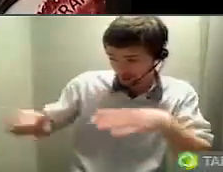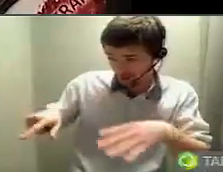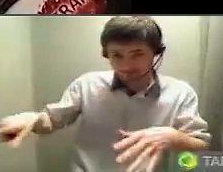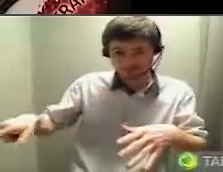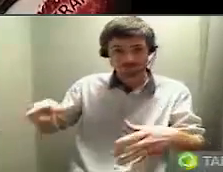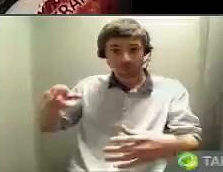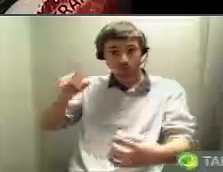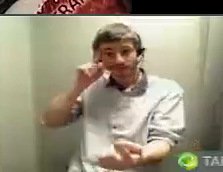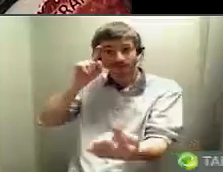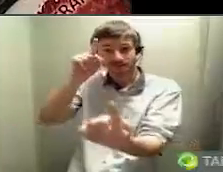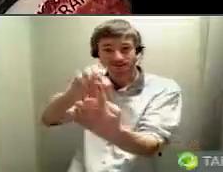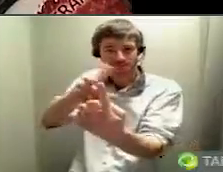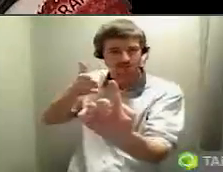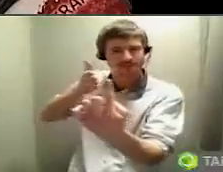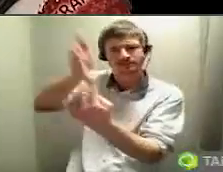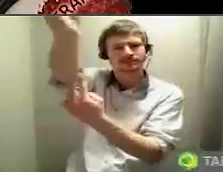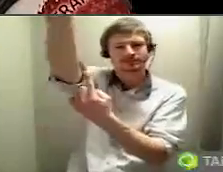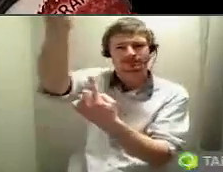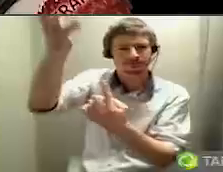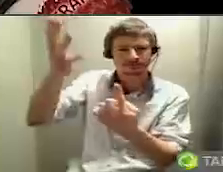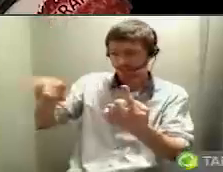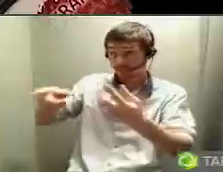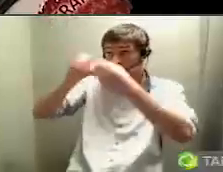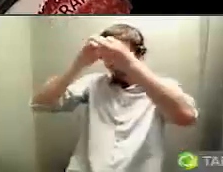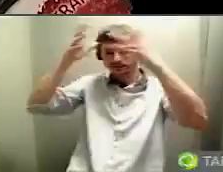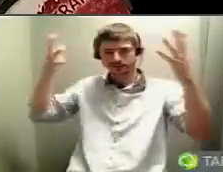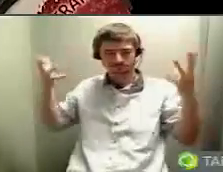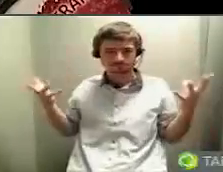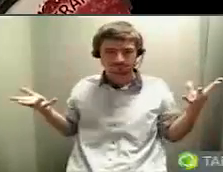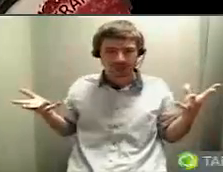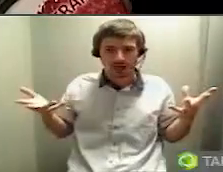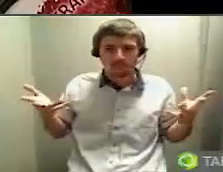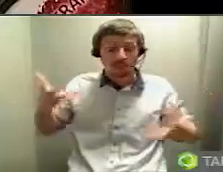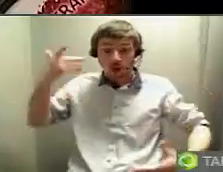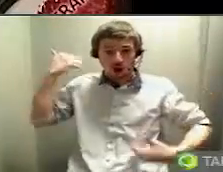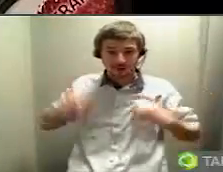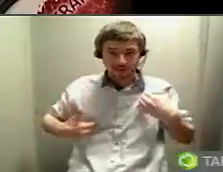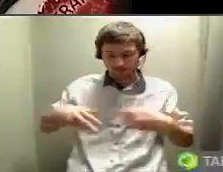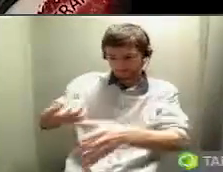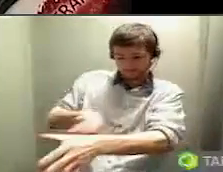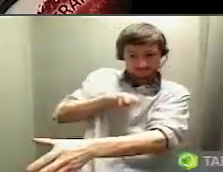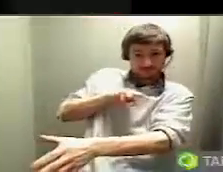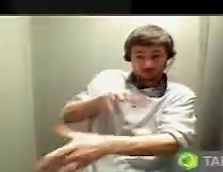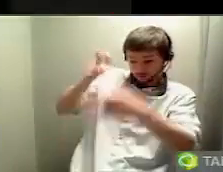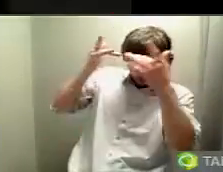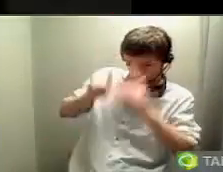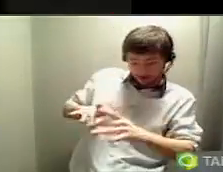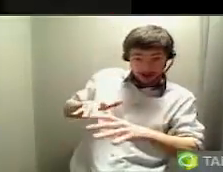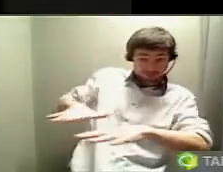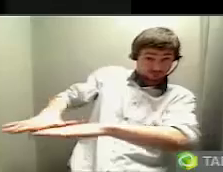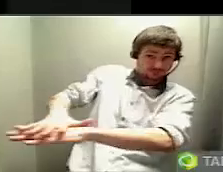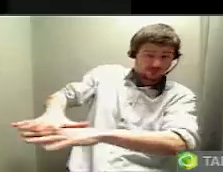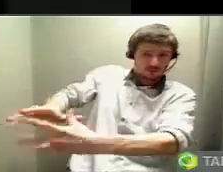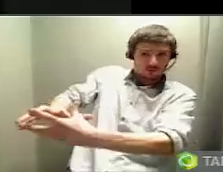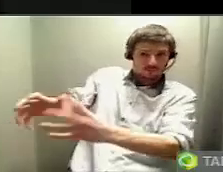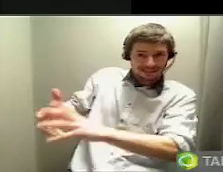que le handicap, c'est vrai, c'est quelque chose qui peut être compliqué vu de l'extérieur, mais ce que vous avez fait de sensibiliser au